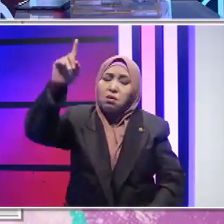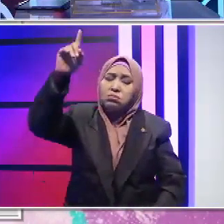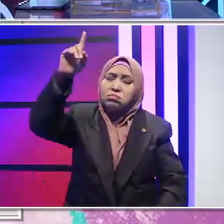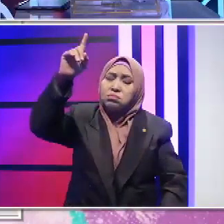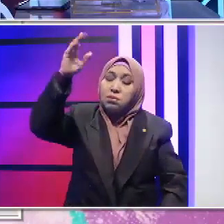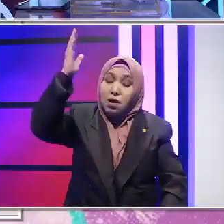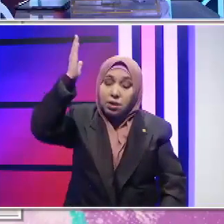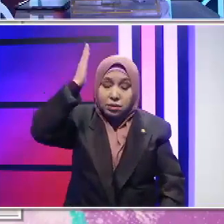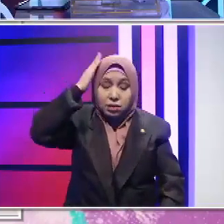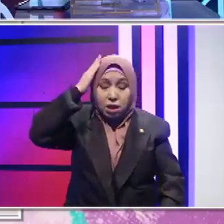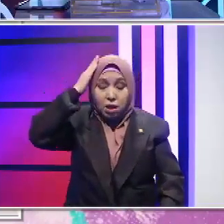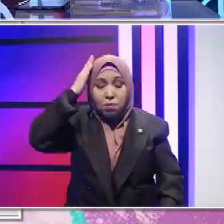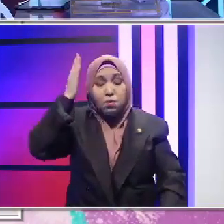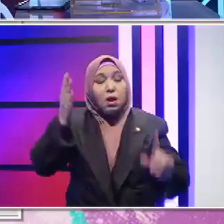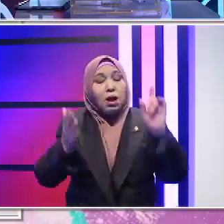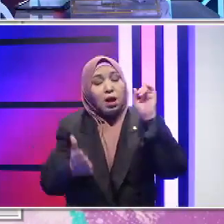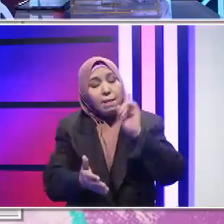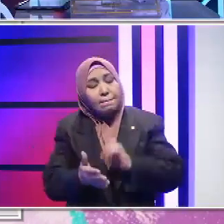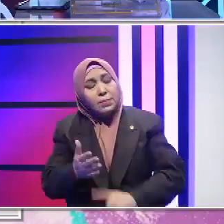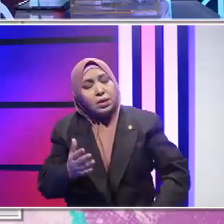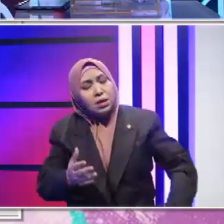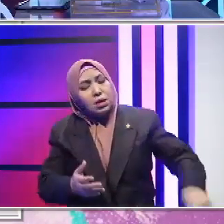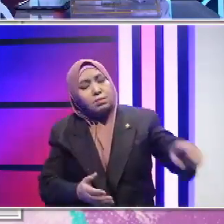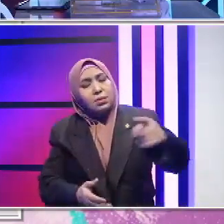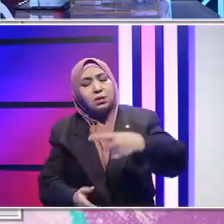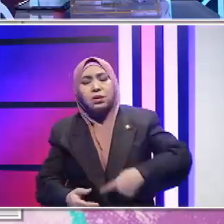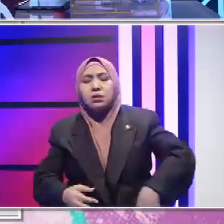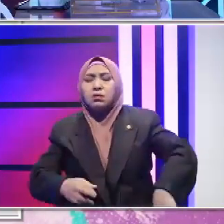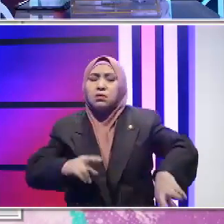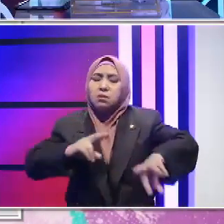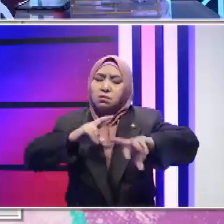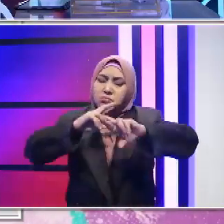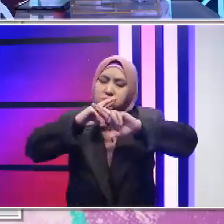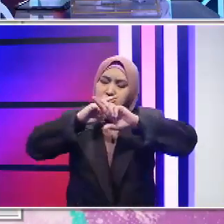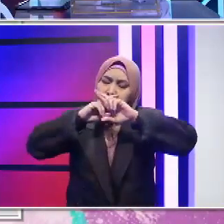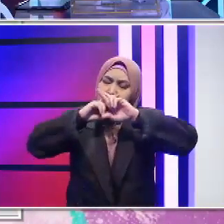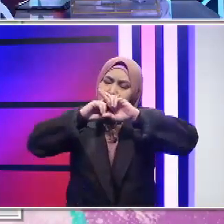والله أعلم بما